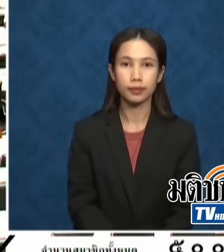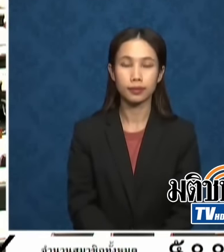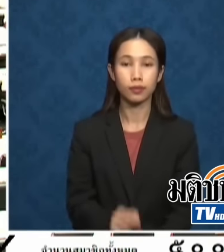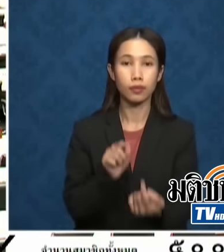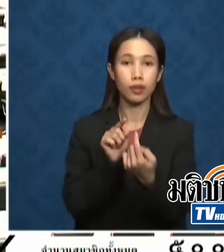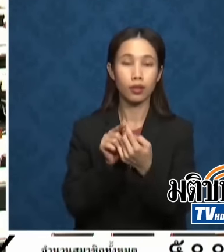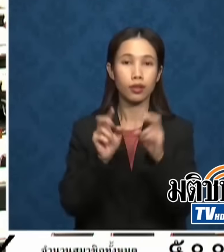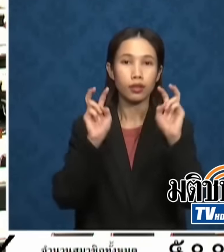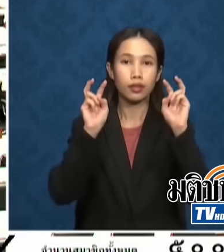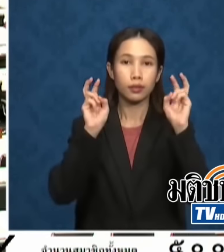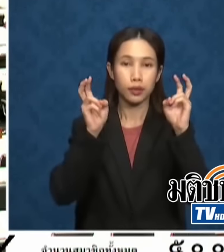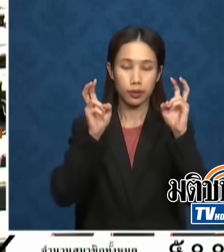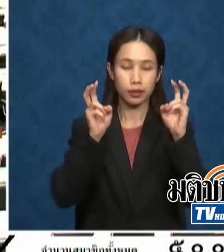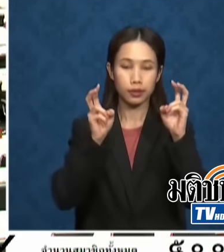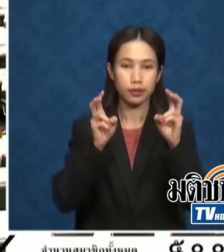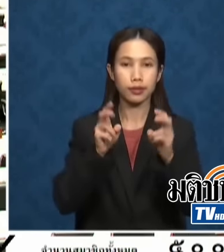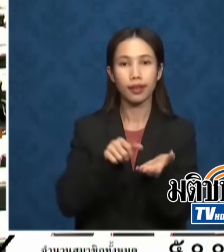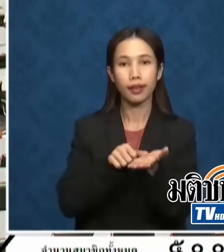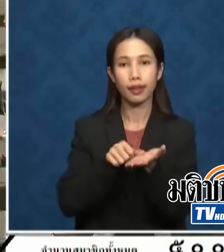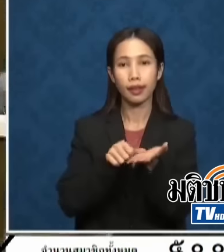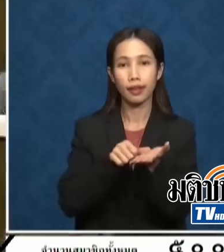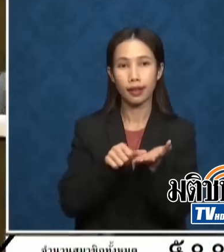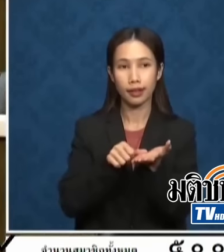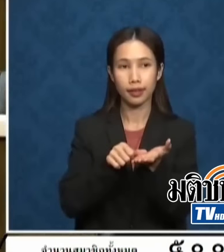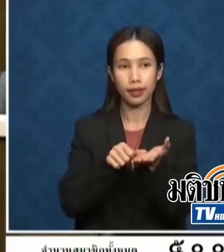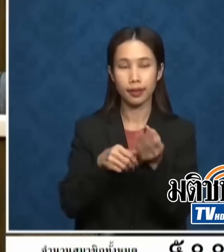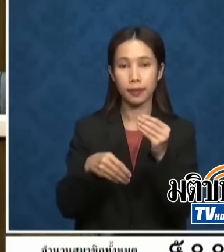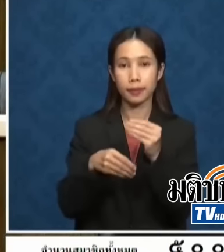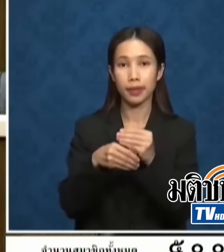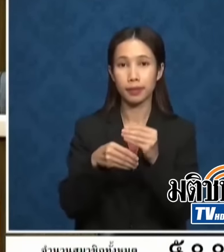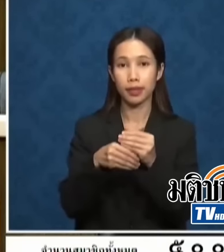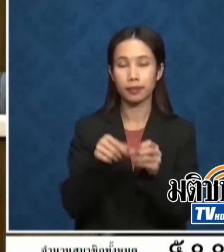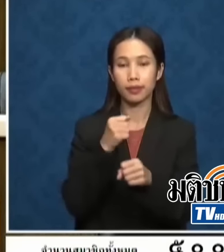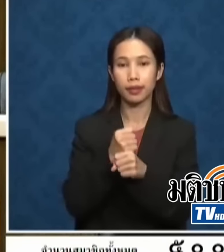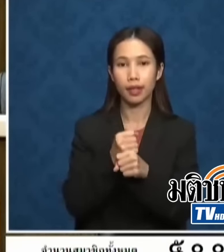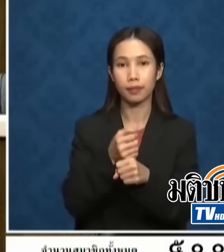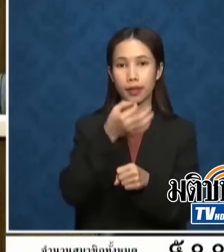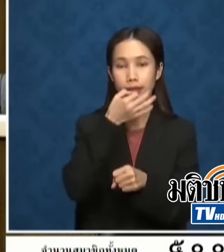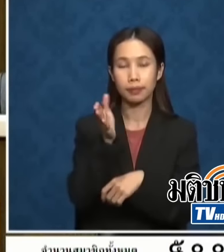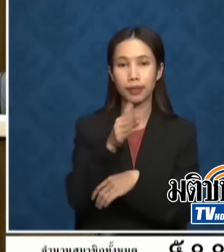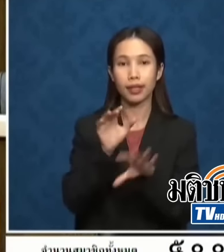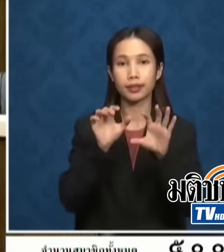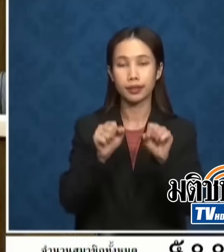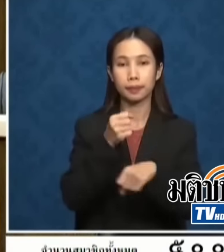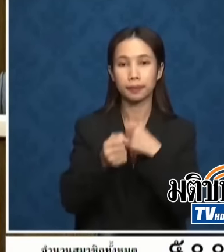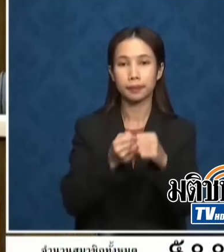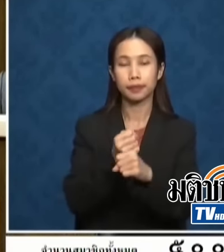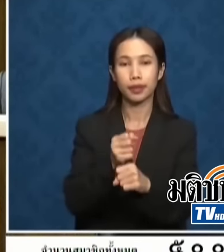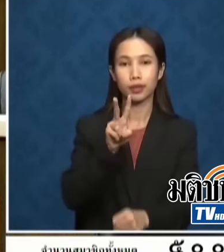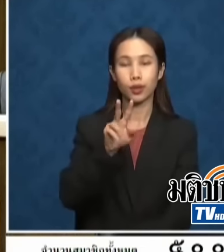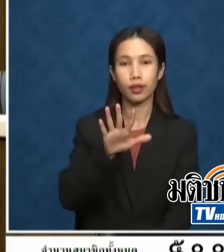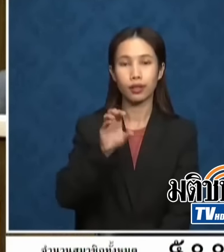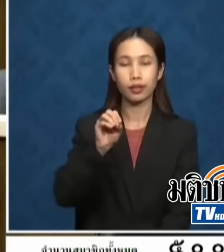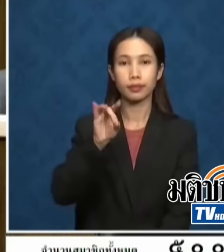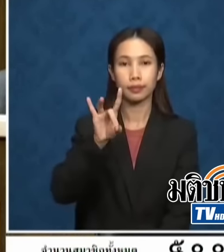ในเรื่องของร่างพระราชบัญญัติแก้ไขเพิ่มเติมพระกำหนดการประมงพ.ศ.